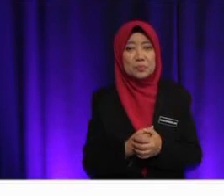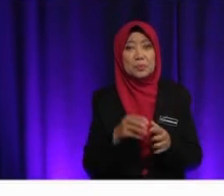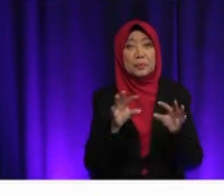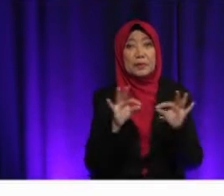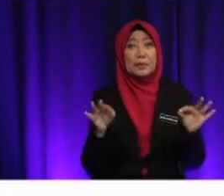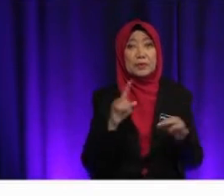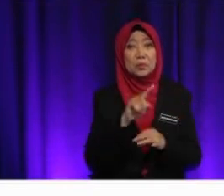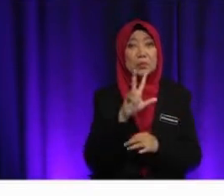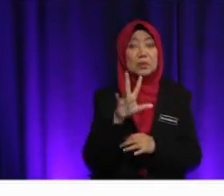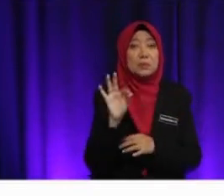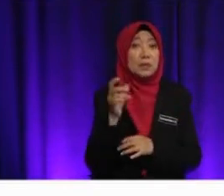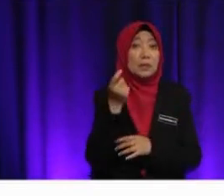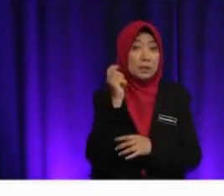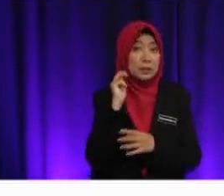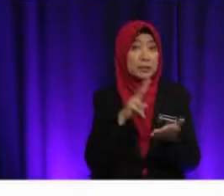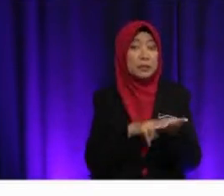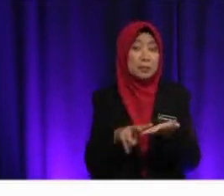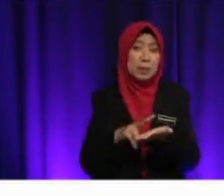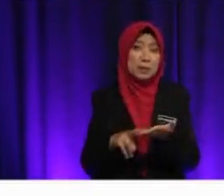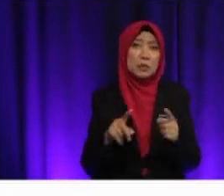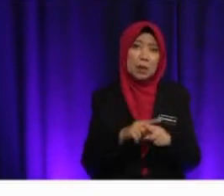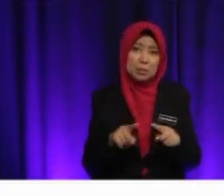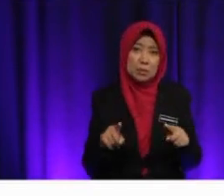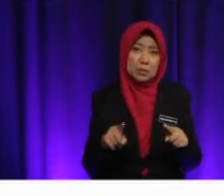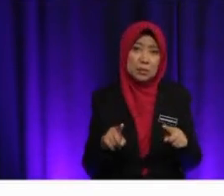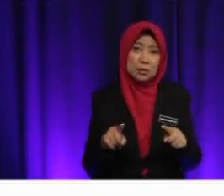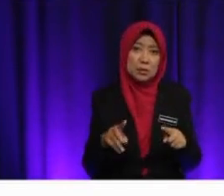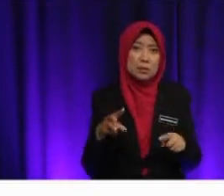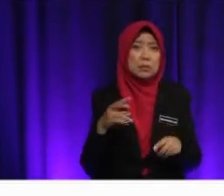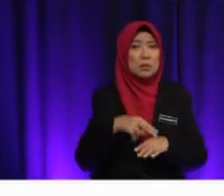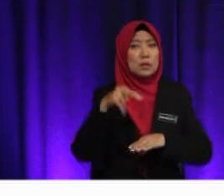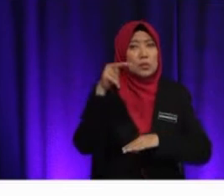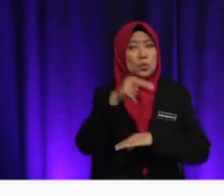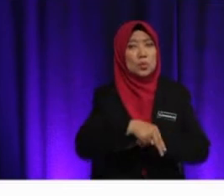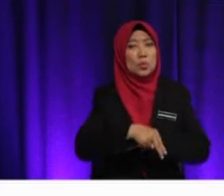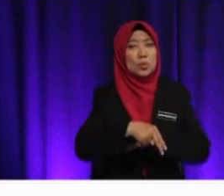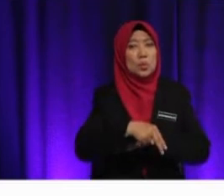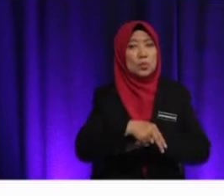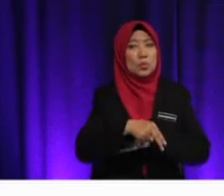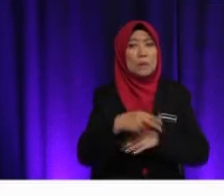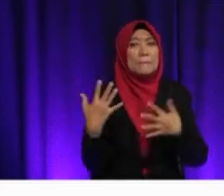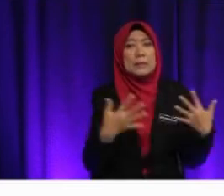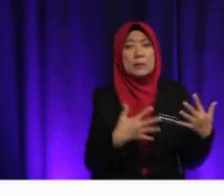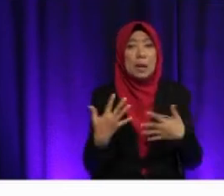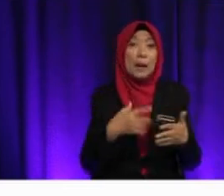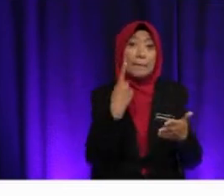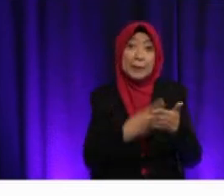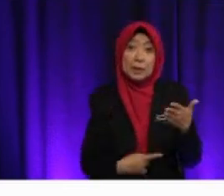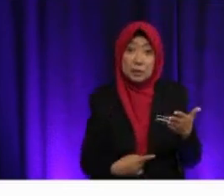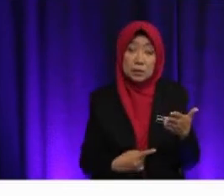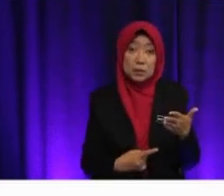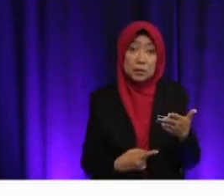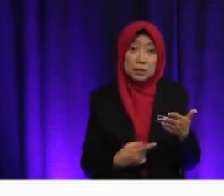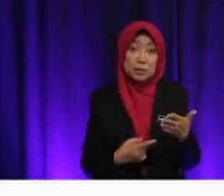139. Ayat ini tadi kita baca. Betul, ustaz. Dan kita nak tahu, ya, diturunkan sempena peperangan apa? Telah